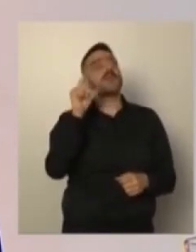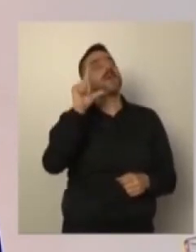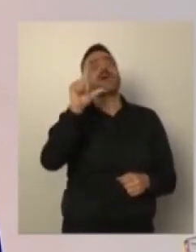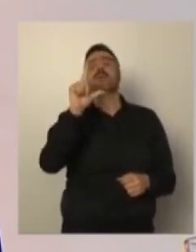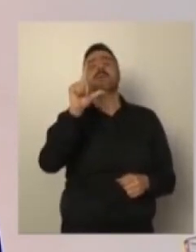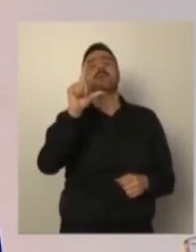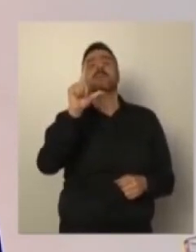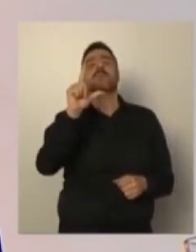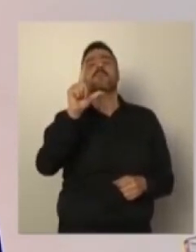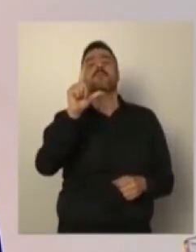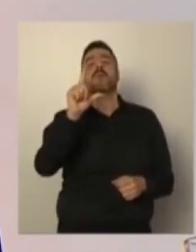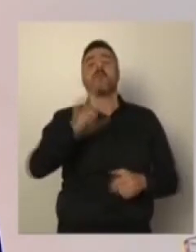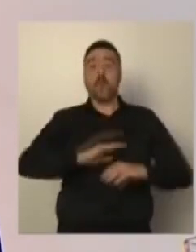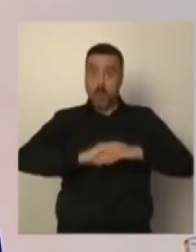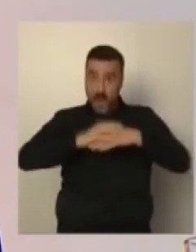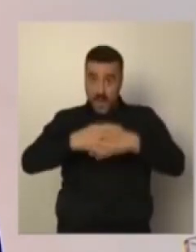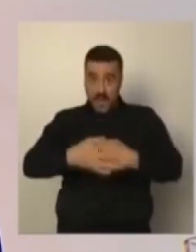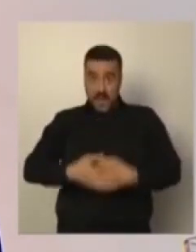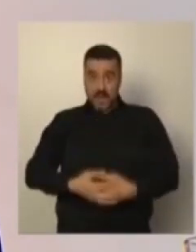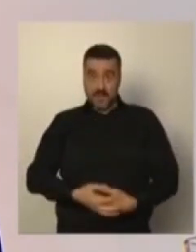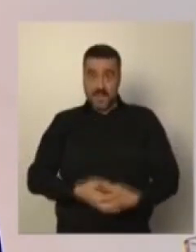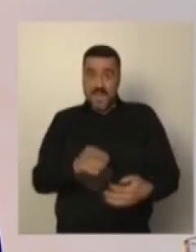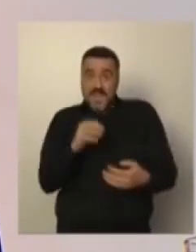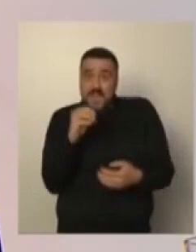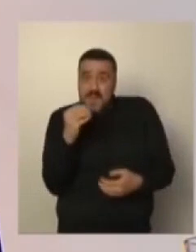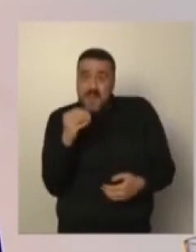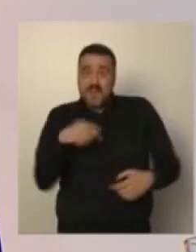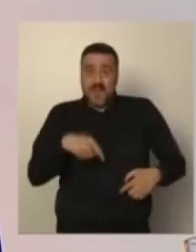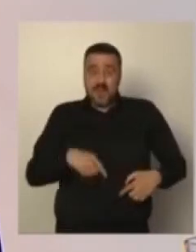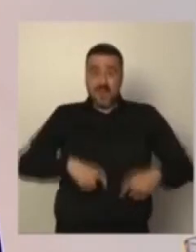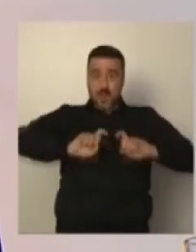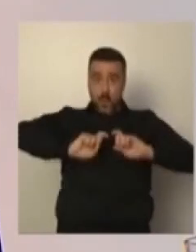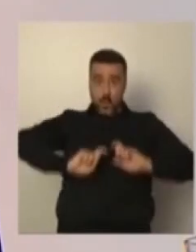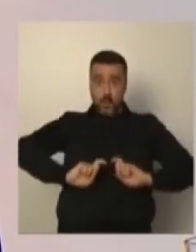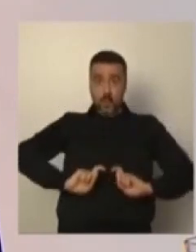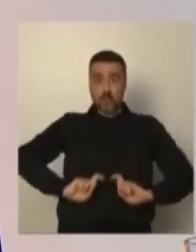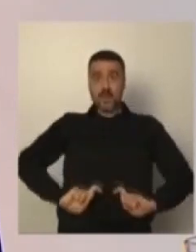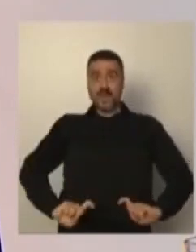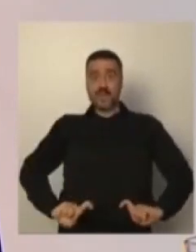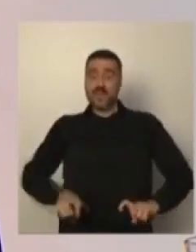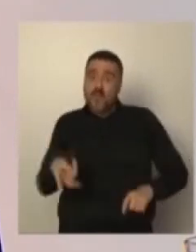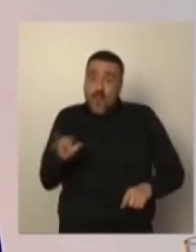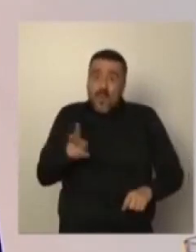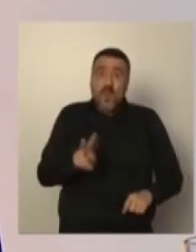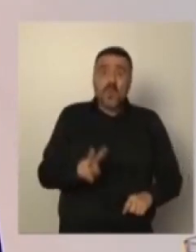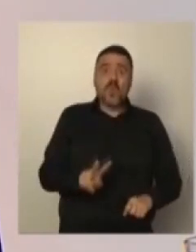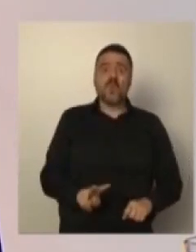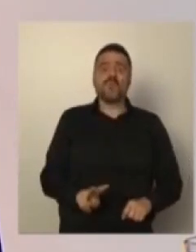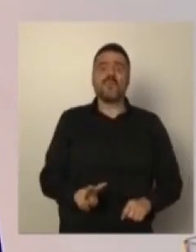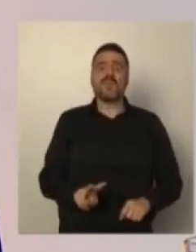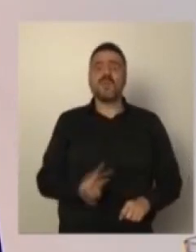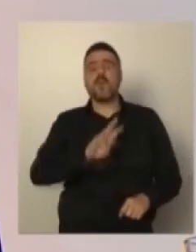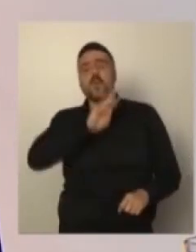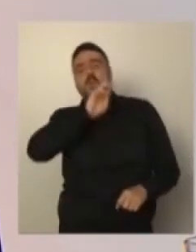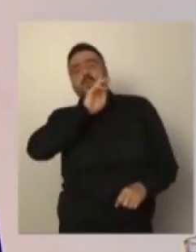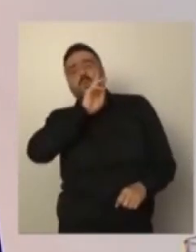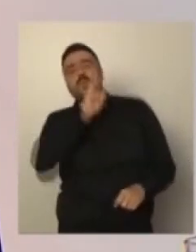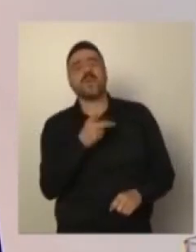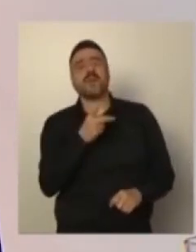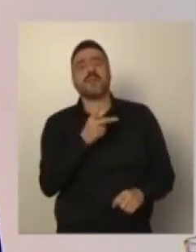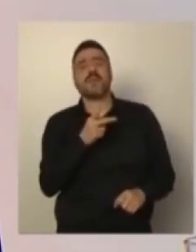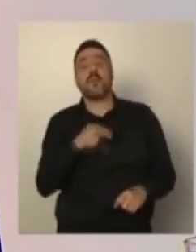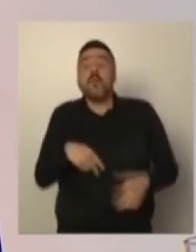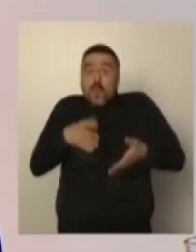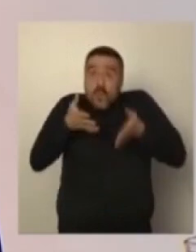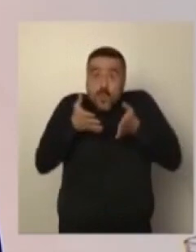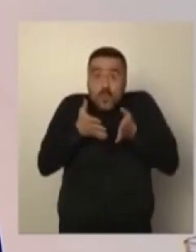o yavrunun hayatını yok etmek bir katilliktir. Onun dünyaya